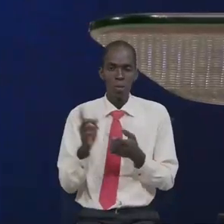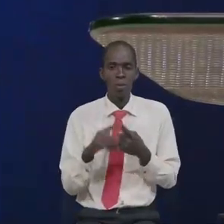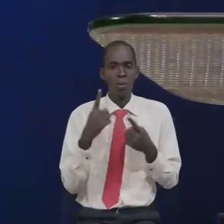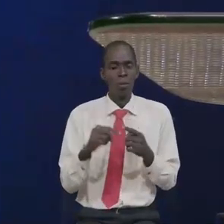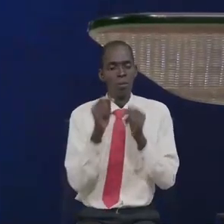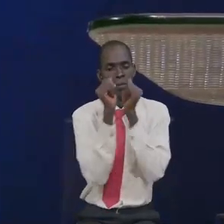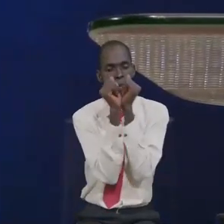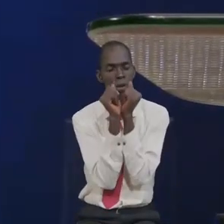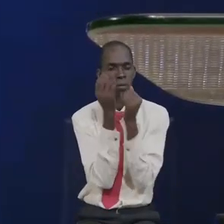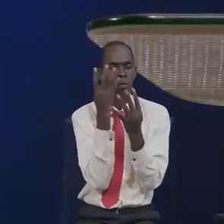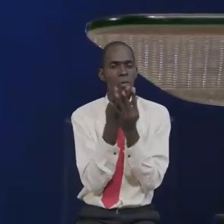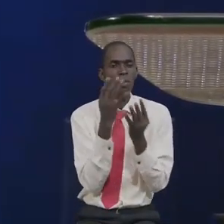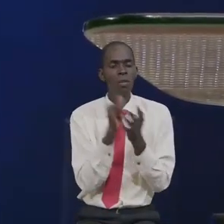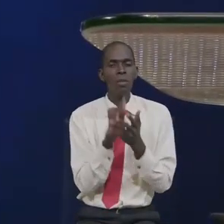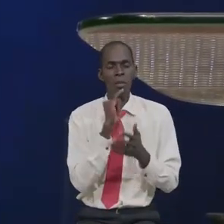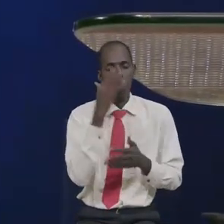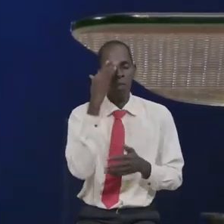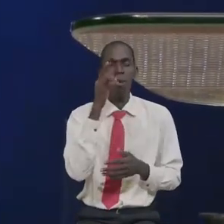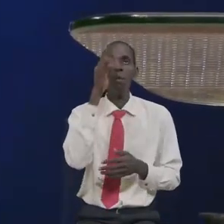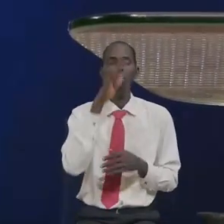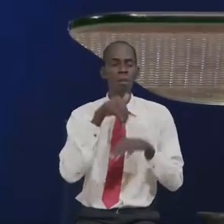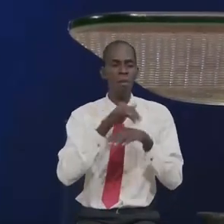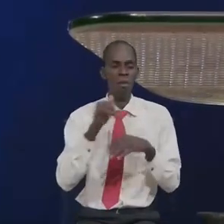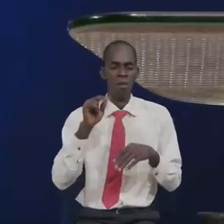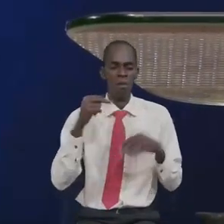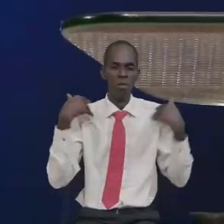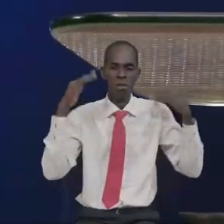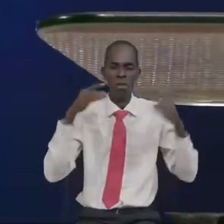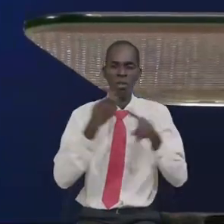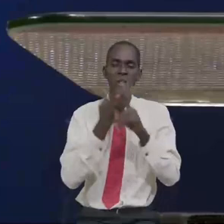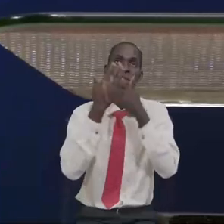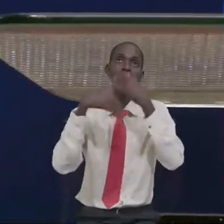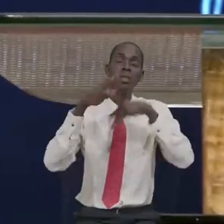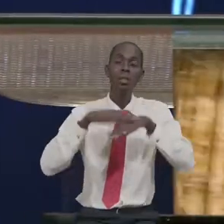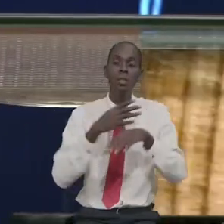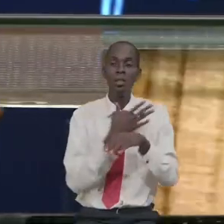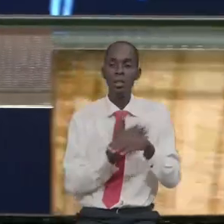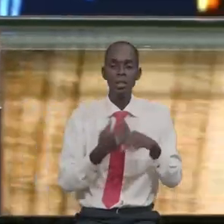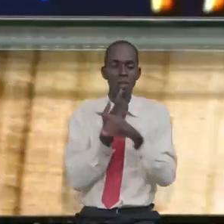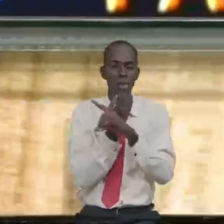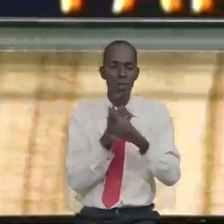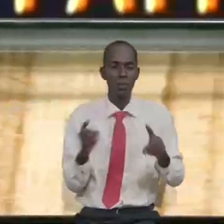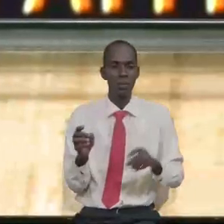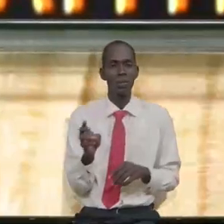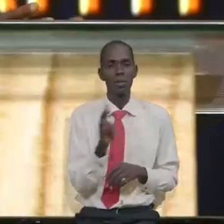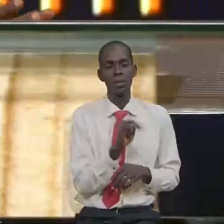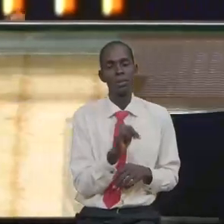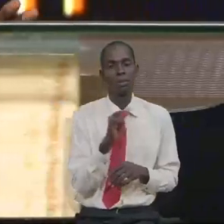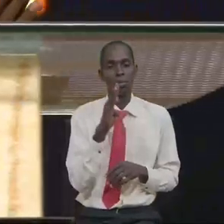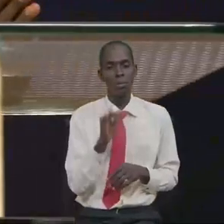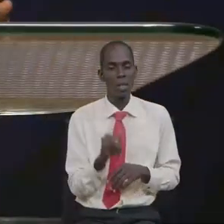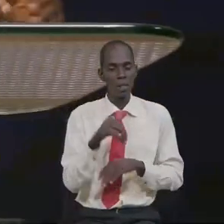Dieu a pu envoyer l'ange depuis le ciel pour les délivrer. Mais un ange du Seigneur ayant